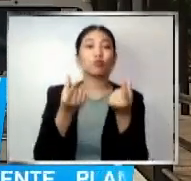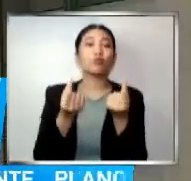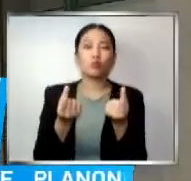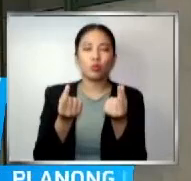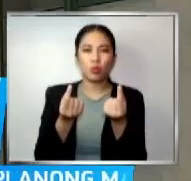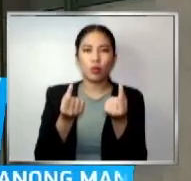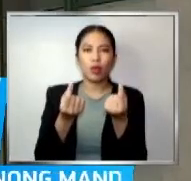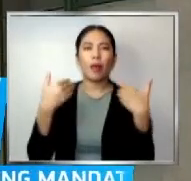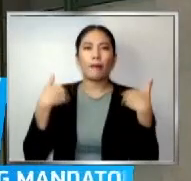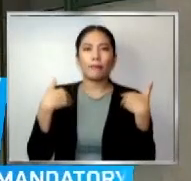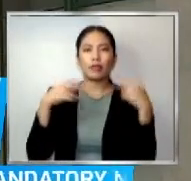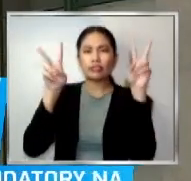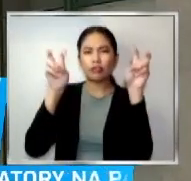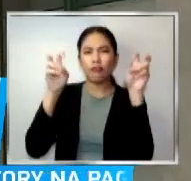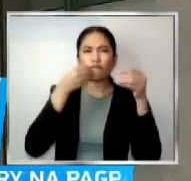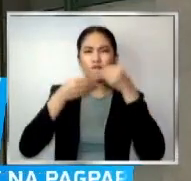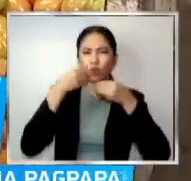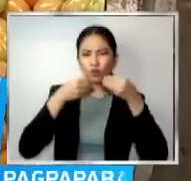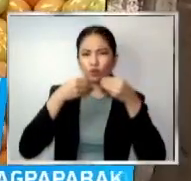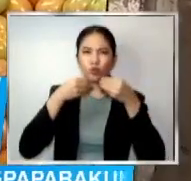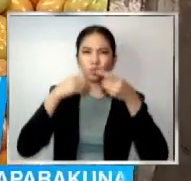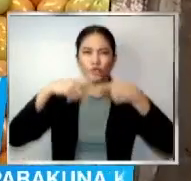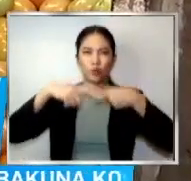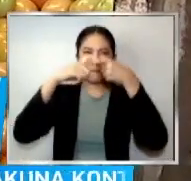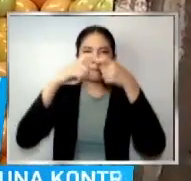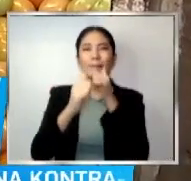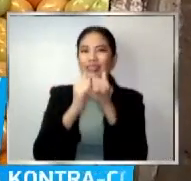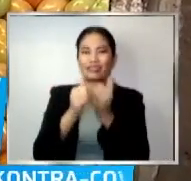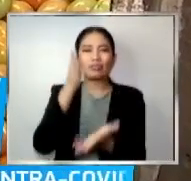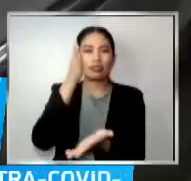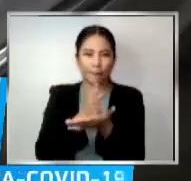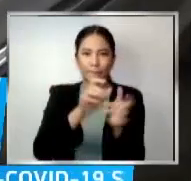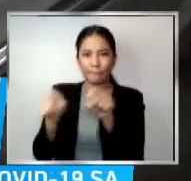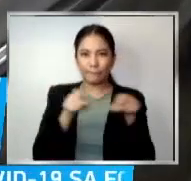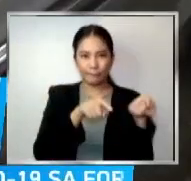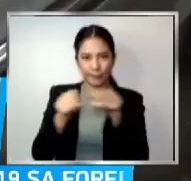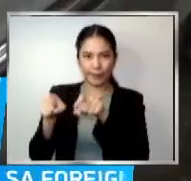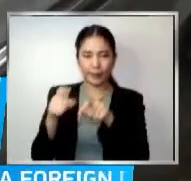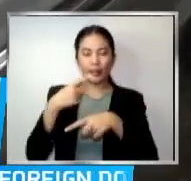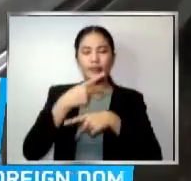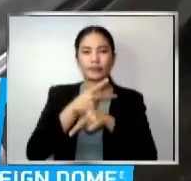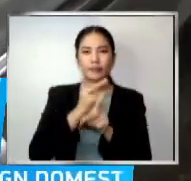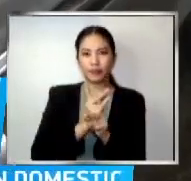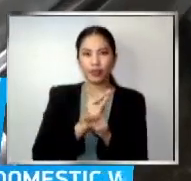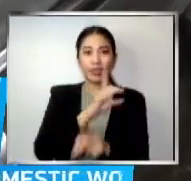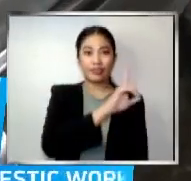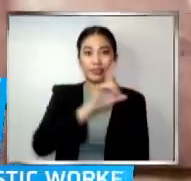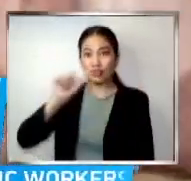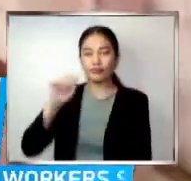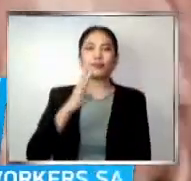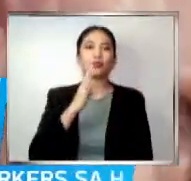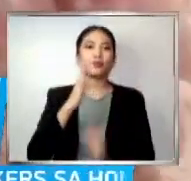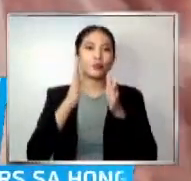holiday o tigil muna ng pagbebenta ng kanilang mga produkto. Sabi ni DA spokesman Noel Reyes sa panayam ng Super Radio